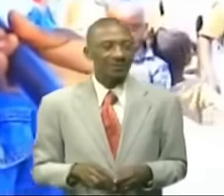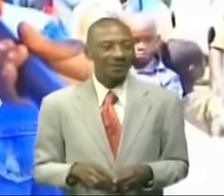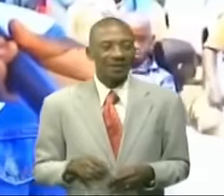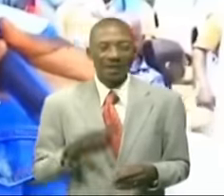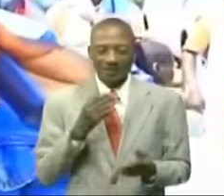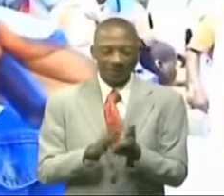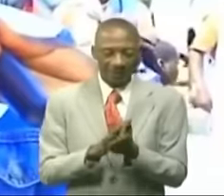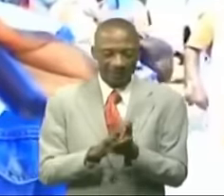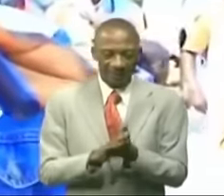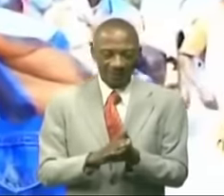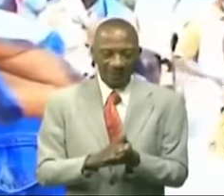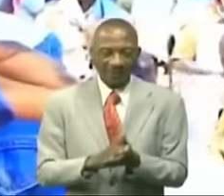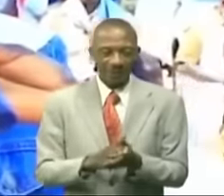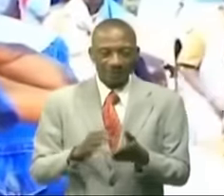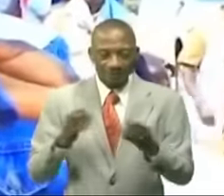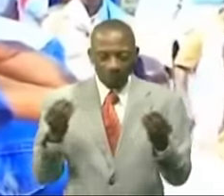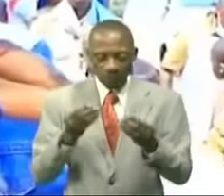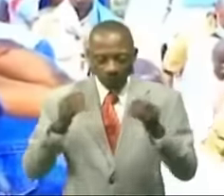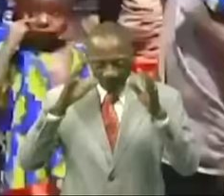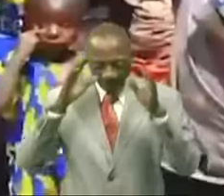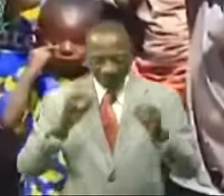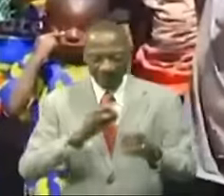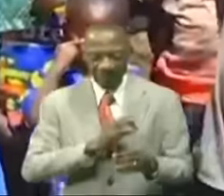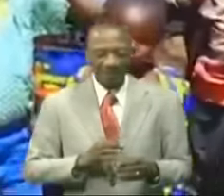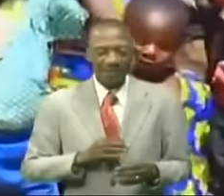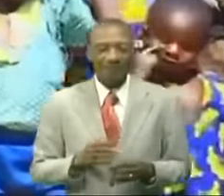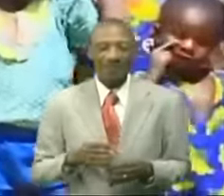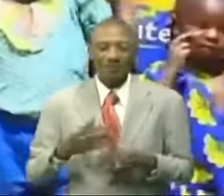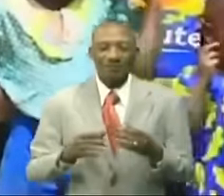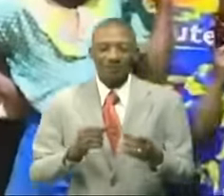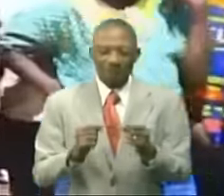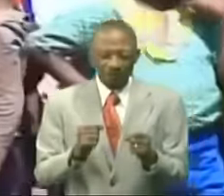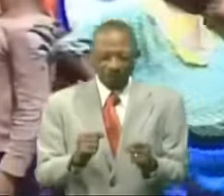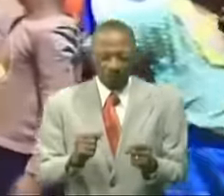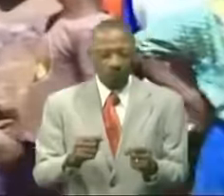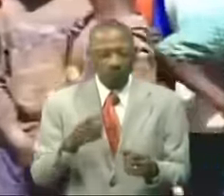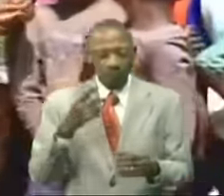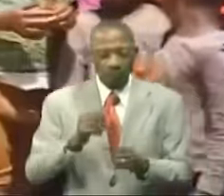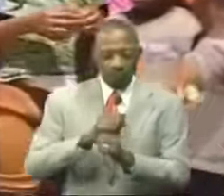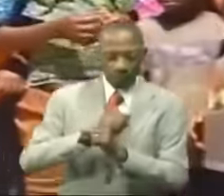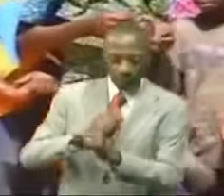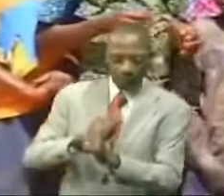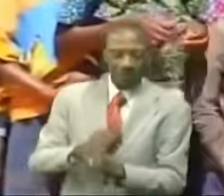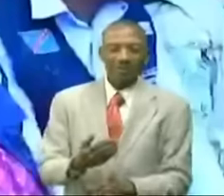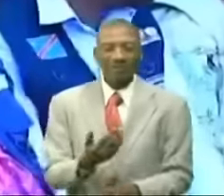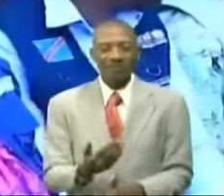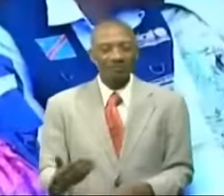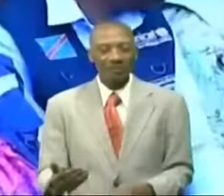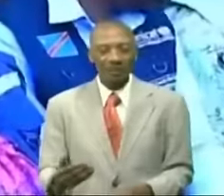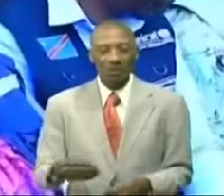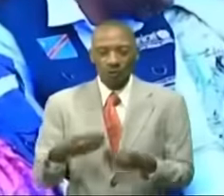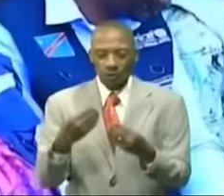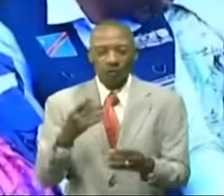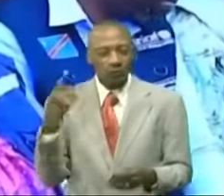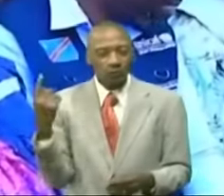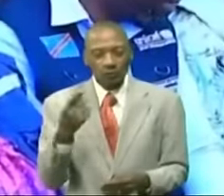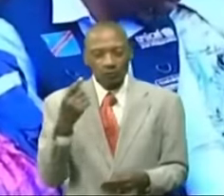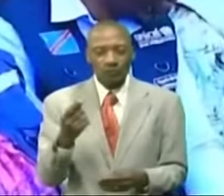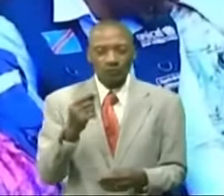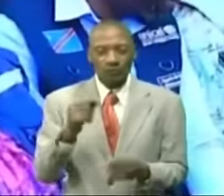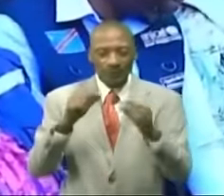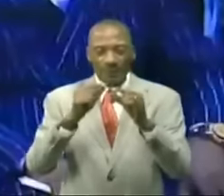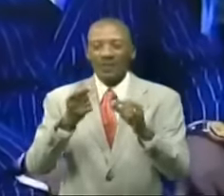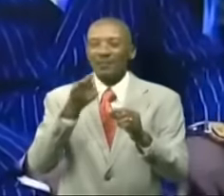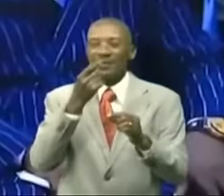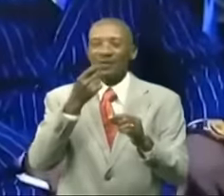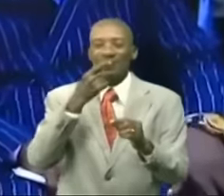République, Félix-Antoine Tshisekedi Tshilombo, dans le cadre de la protection des enfants et aux communautés sur les vaccins sûrs et efficaces dont ils ont